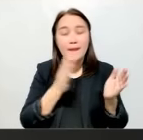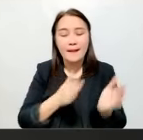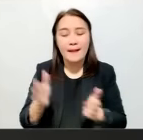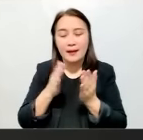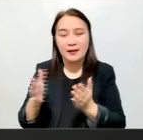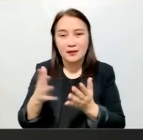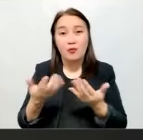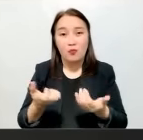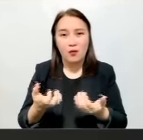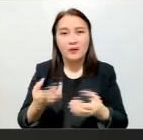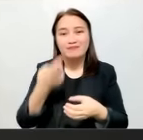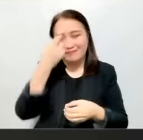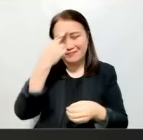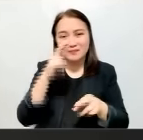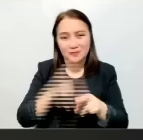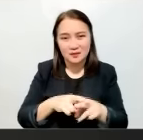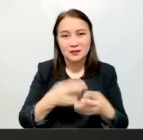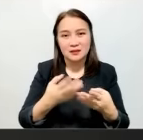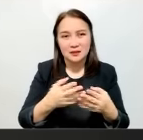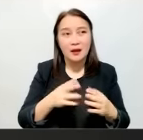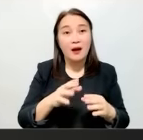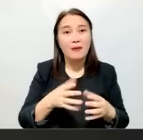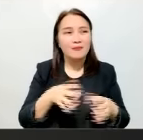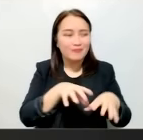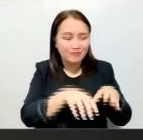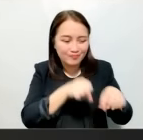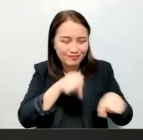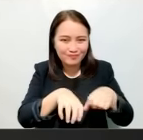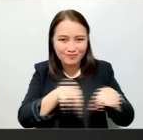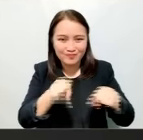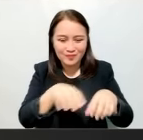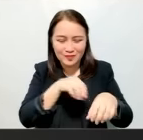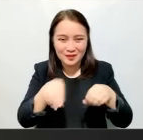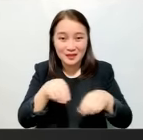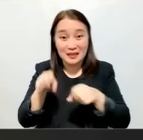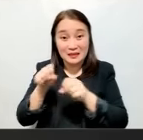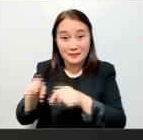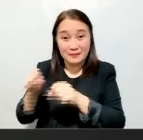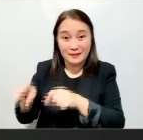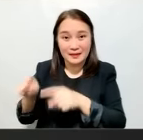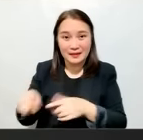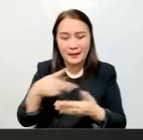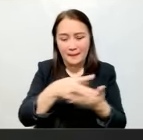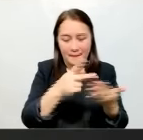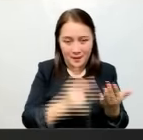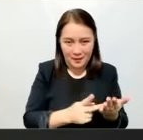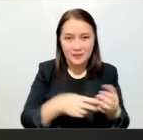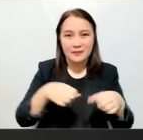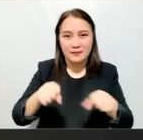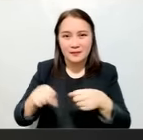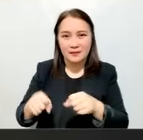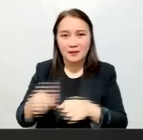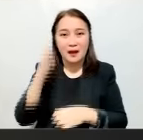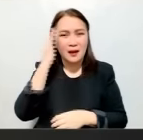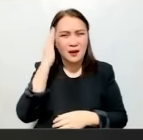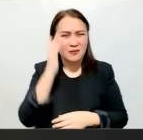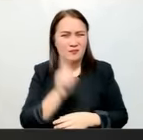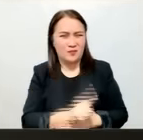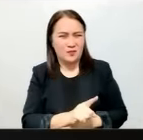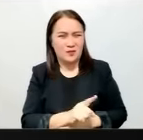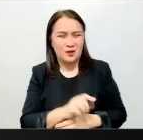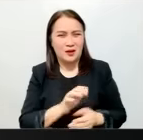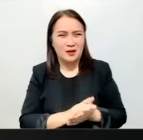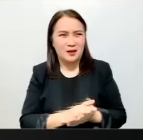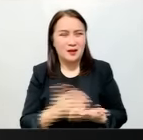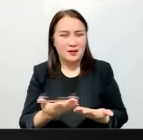ang mga nakaw na motor para ibenta ang mga pyesa. Dahil sa kilos nito, inaalam na ng mga pulis kung miyembro ba ng sindikato ang